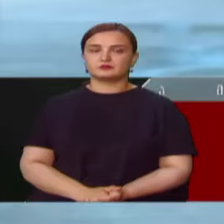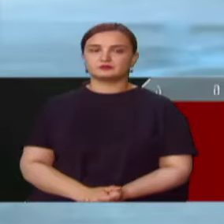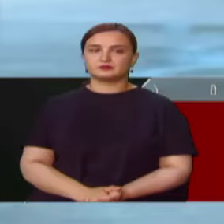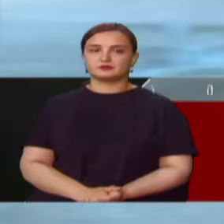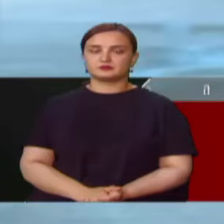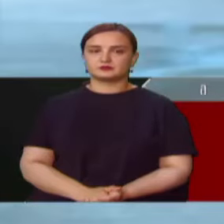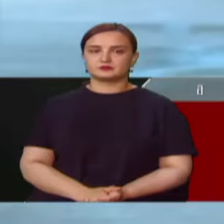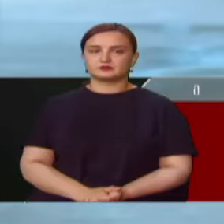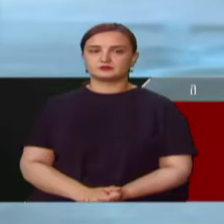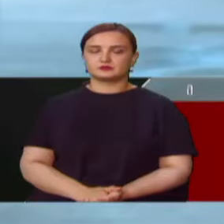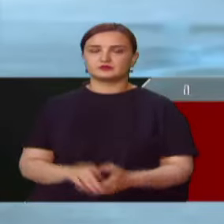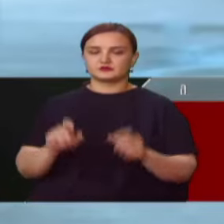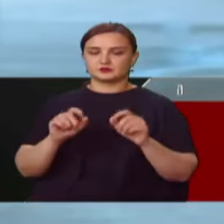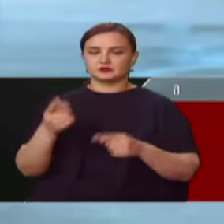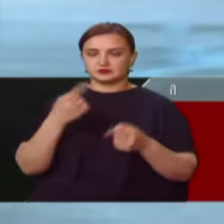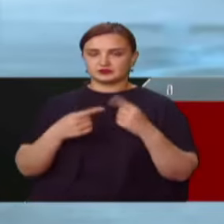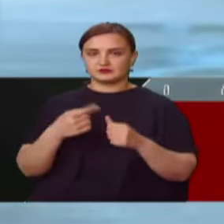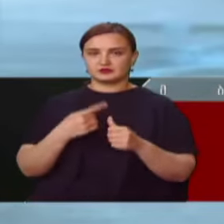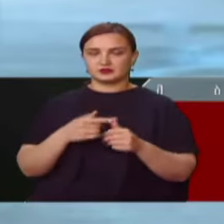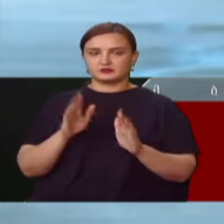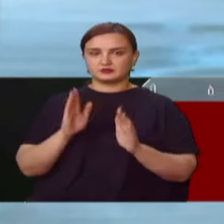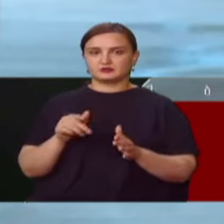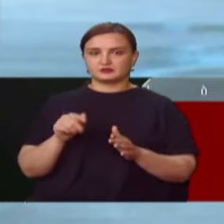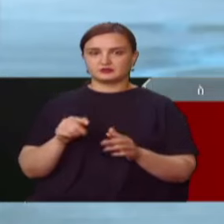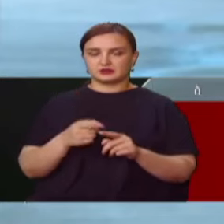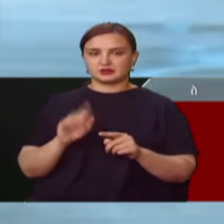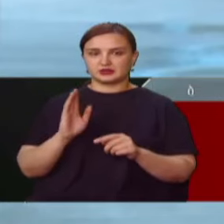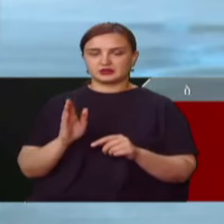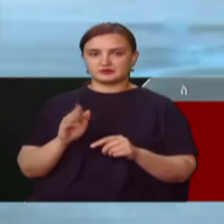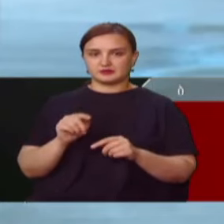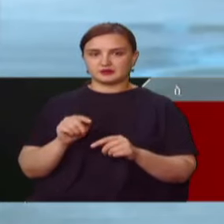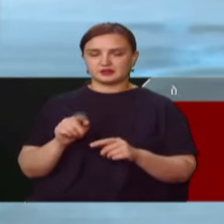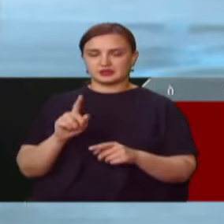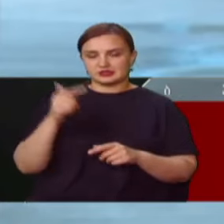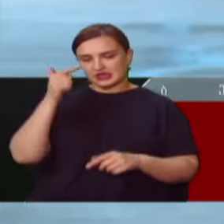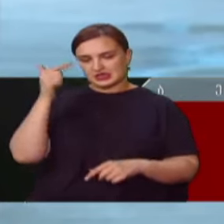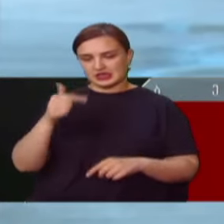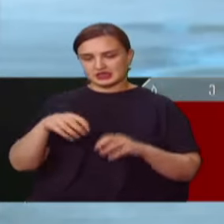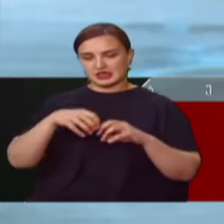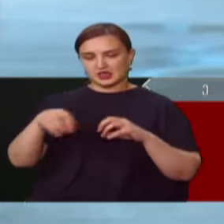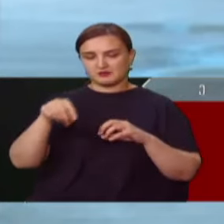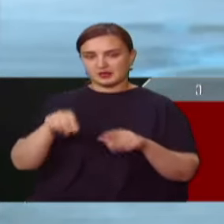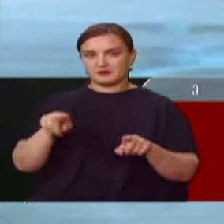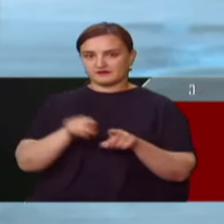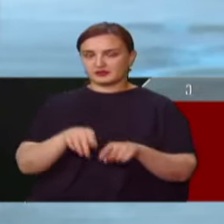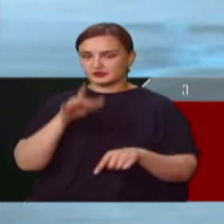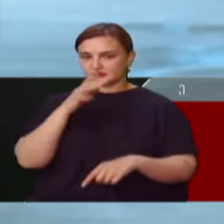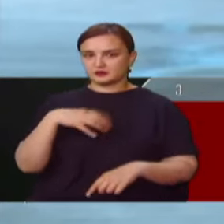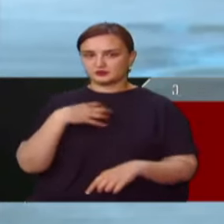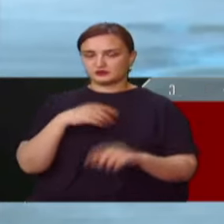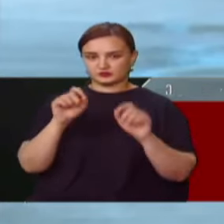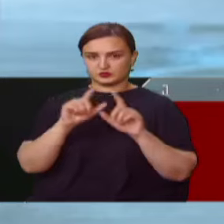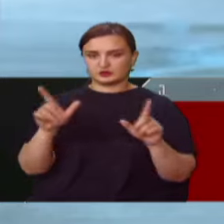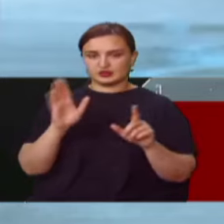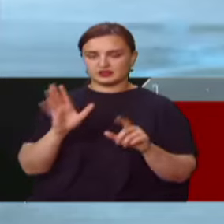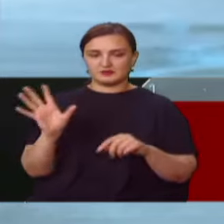Escola ისევ დაიბრუნებს იმ სახელს, რომელიც ჰქონდა წლების განმავლობაში, ვინაიდან აქ იქნება მაპროფილებრივი განათლება, ამავე დროს მნიშვნელოვანია, რომ სკოლა